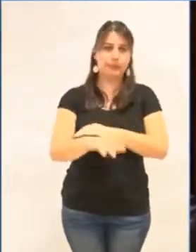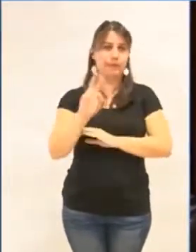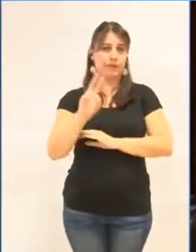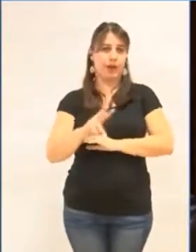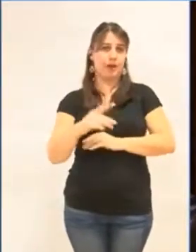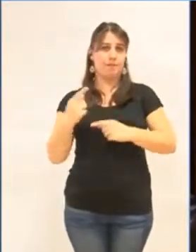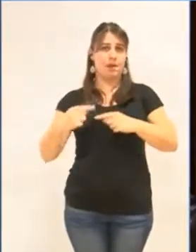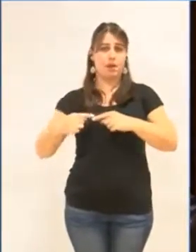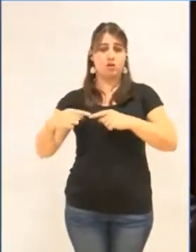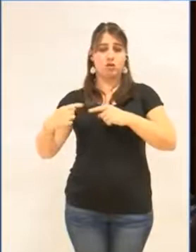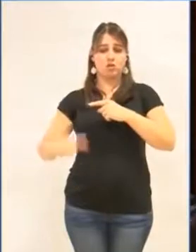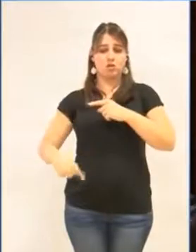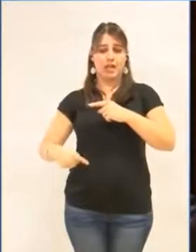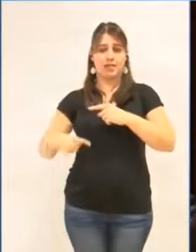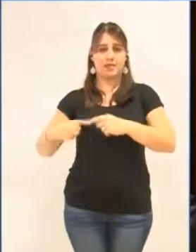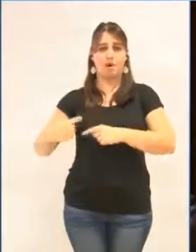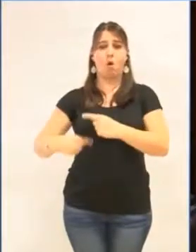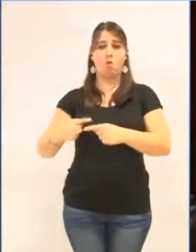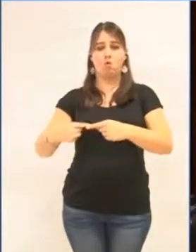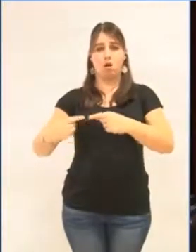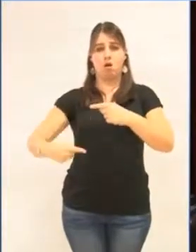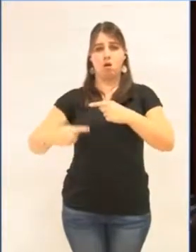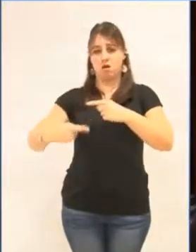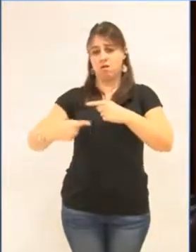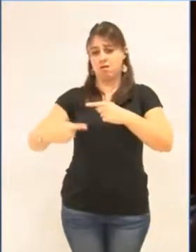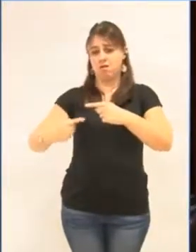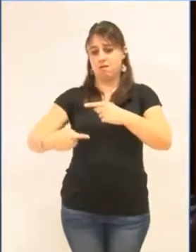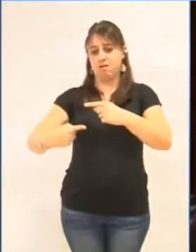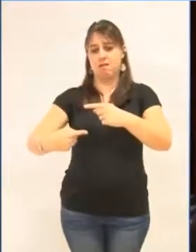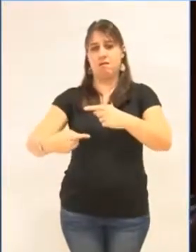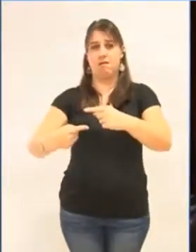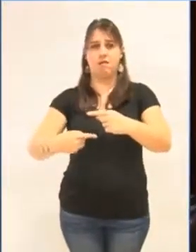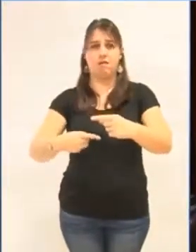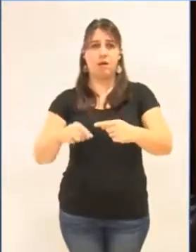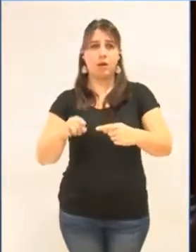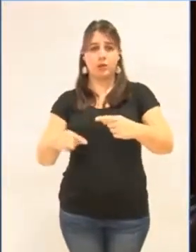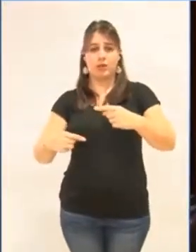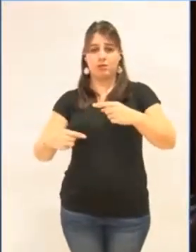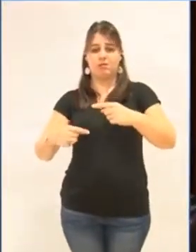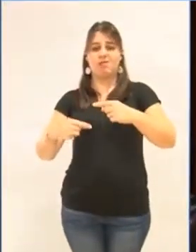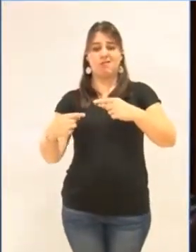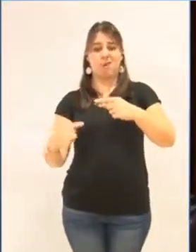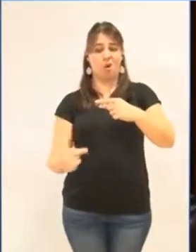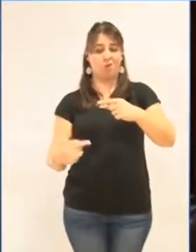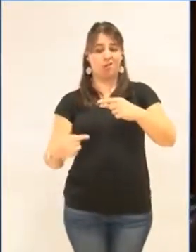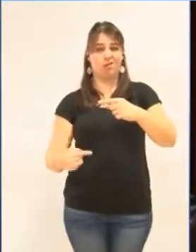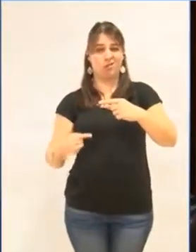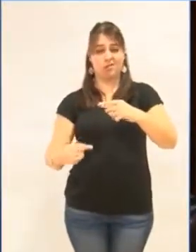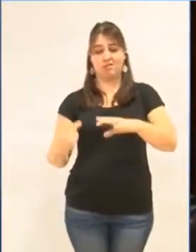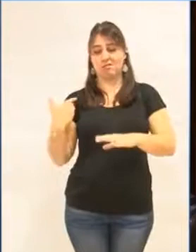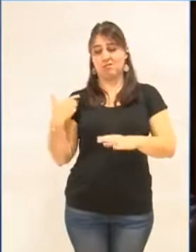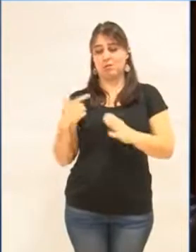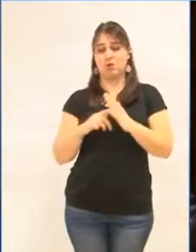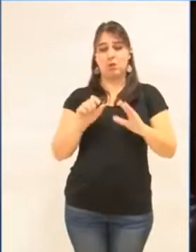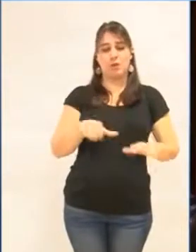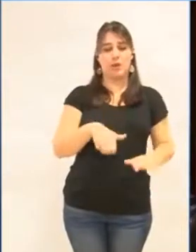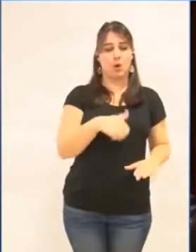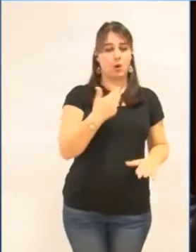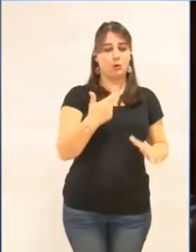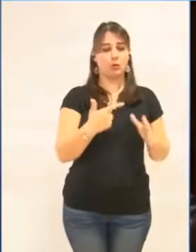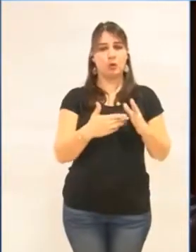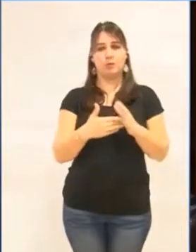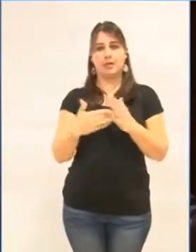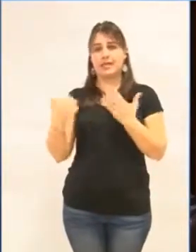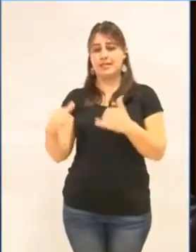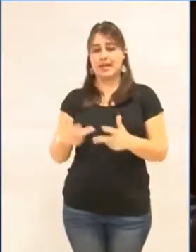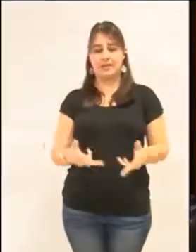dette, l'encours de la dette, lui, a légèrement augmenté sur la fin de la période 2011-2016,